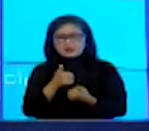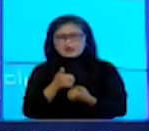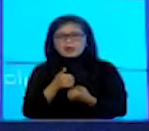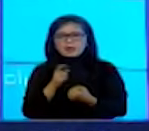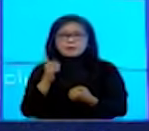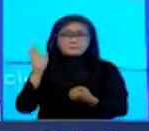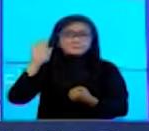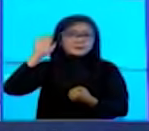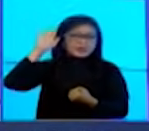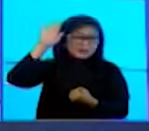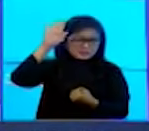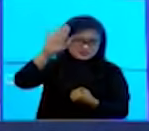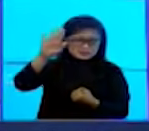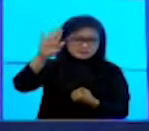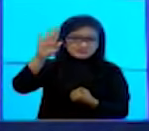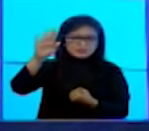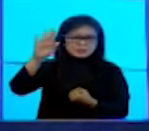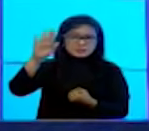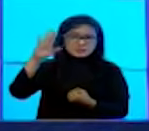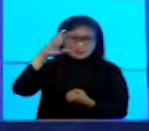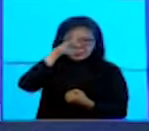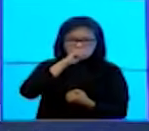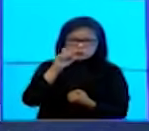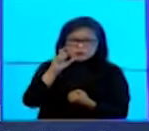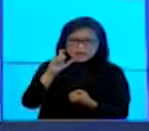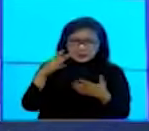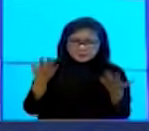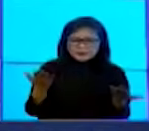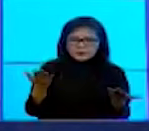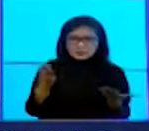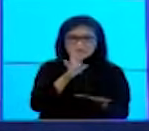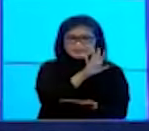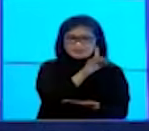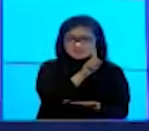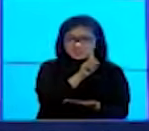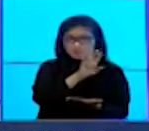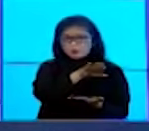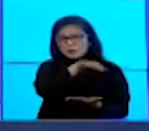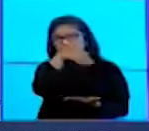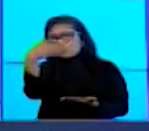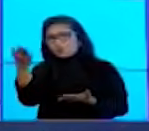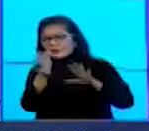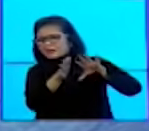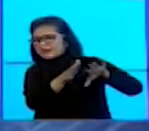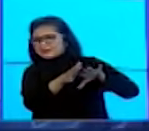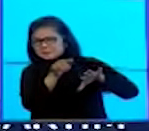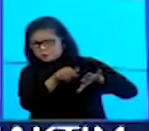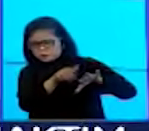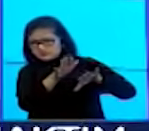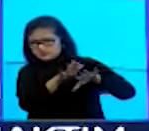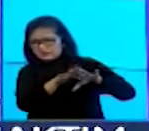kita bisa mengetahui hasilnya. Di luar yang 51 orang yang sudah terkonfirmasi positif